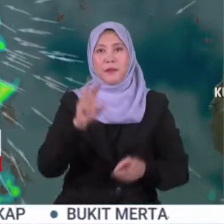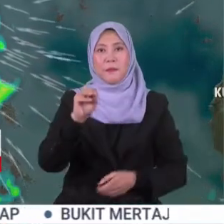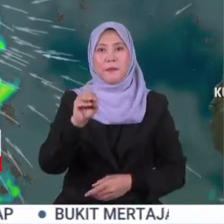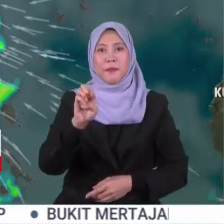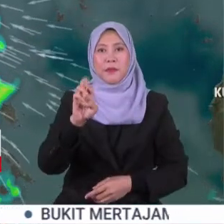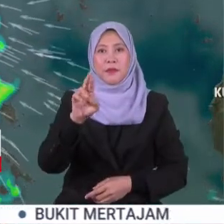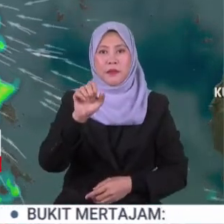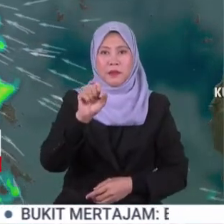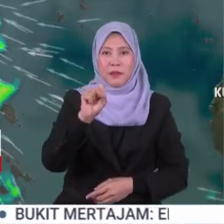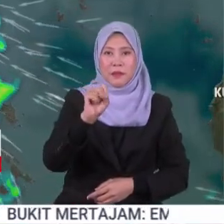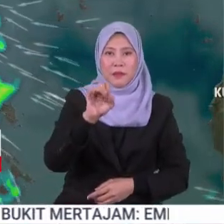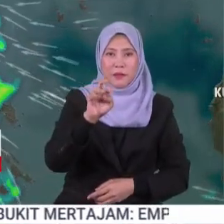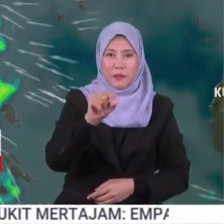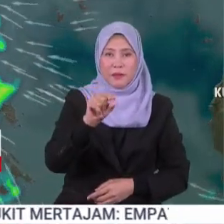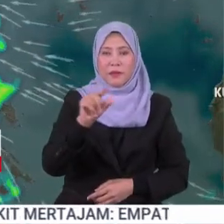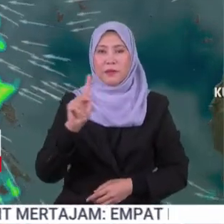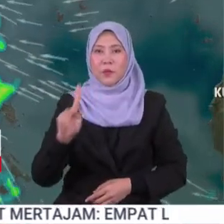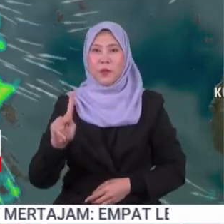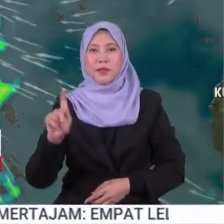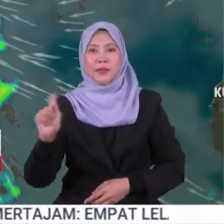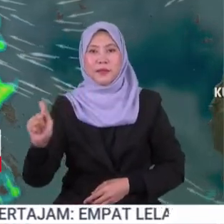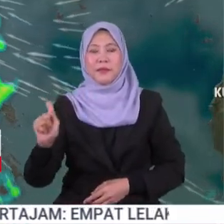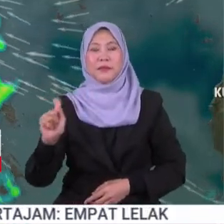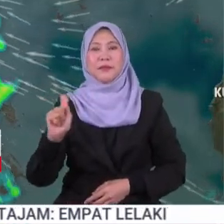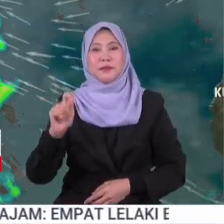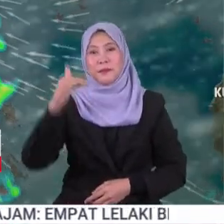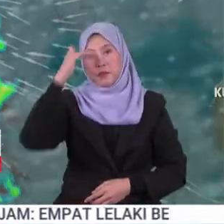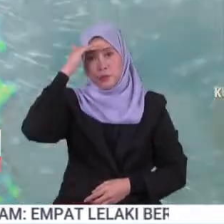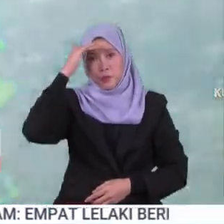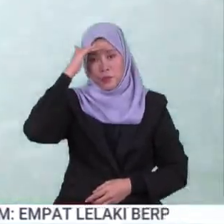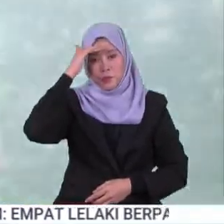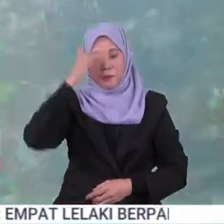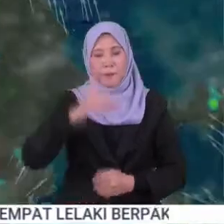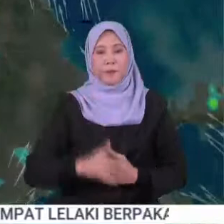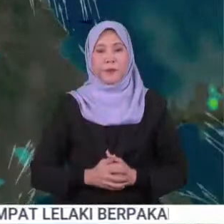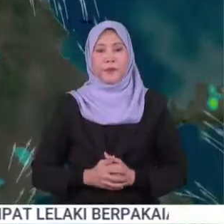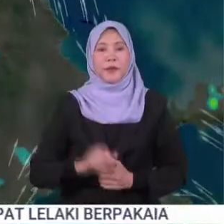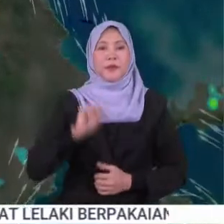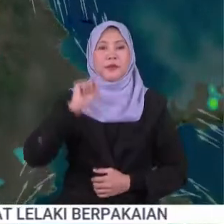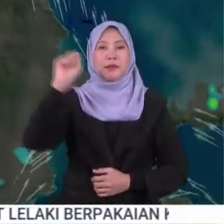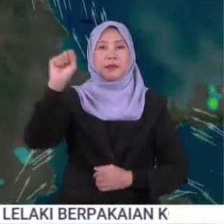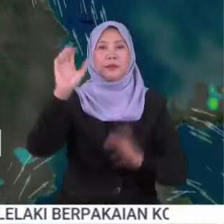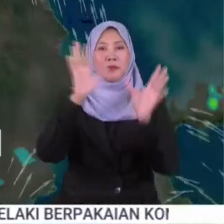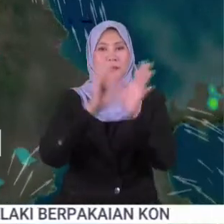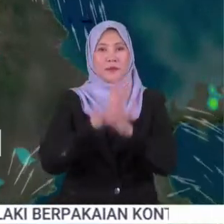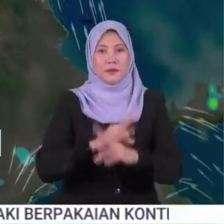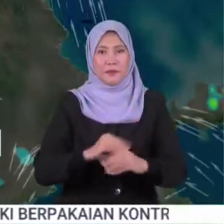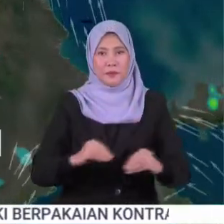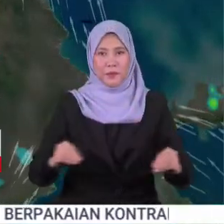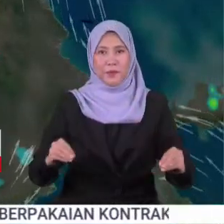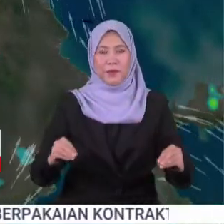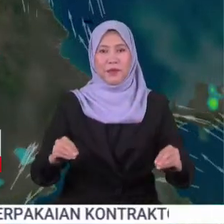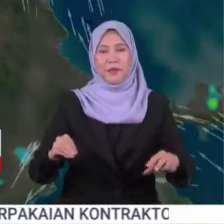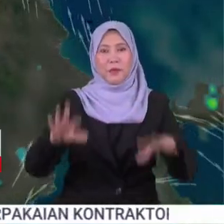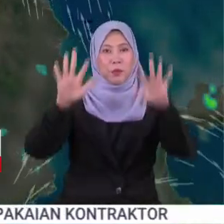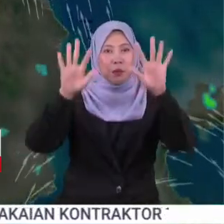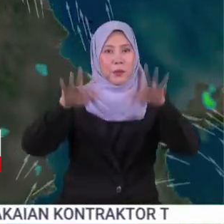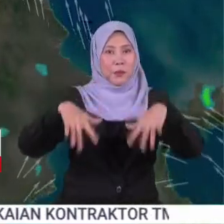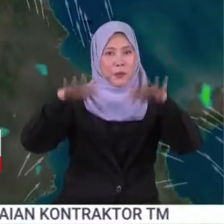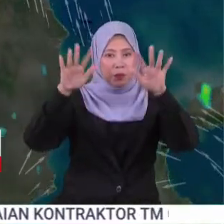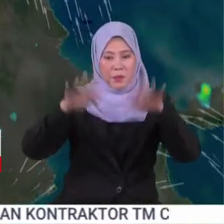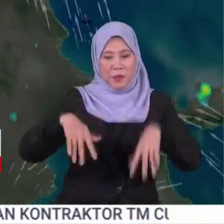Mersing, Kota Tinggi dan Johor Bahru di negeri Johor. Manakala bagi negeri Sabah dan Sarawak pula, hujan darut